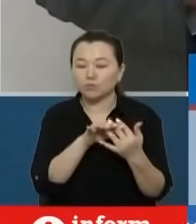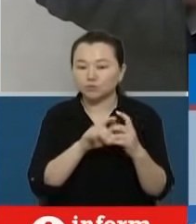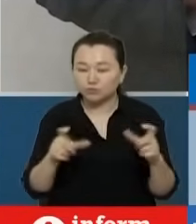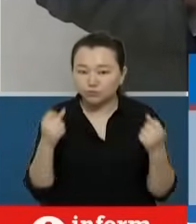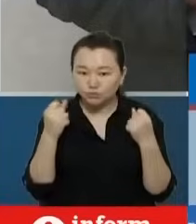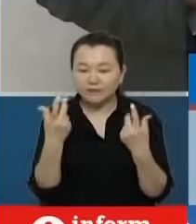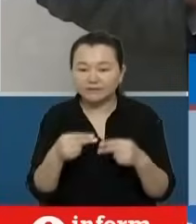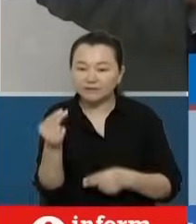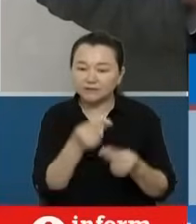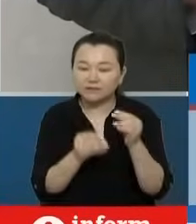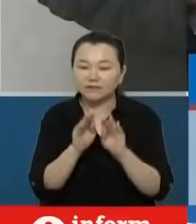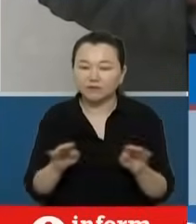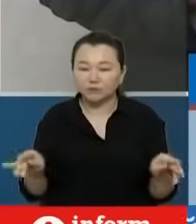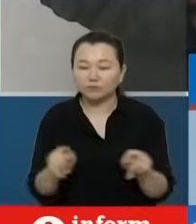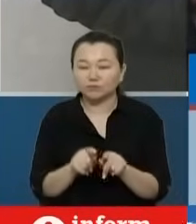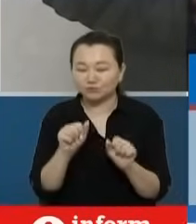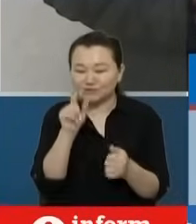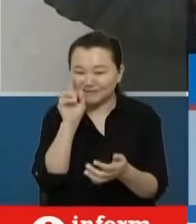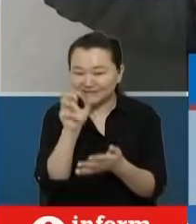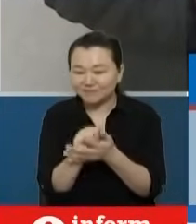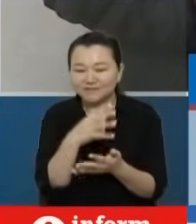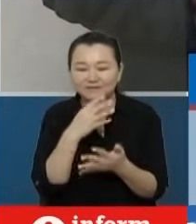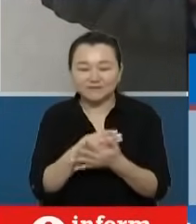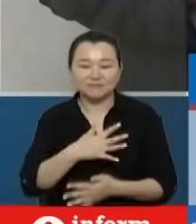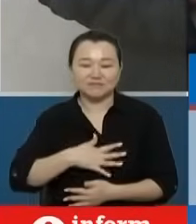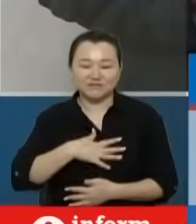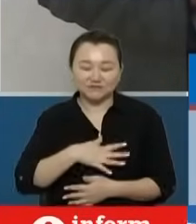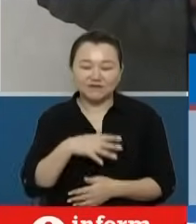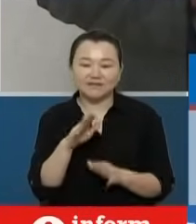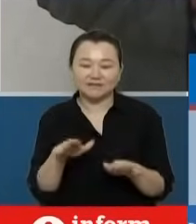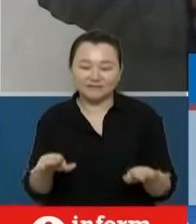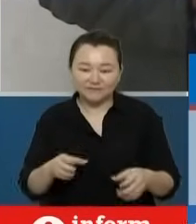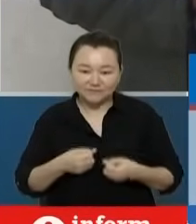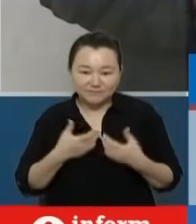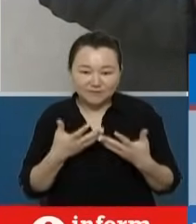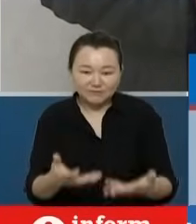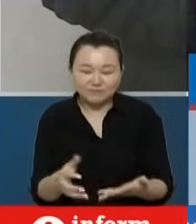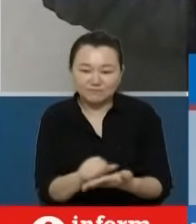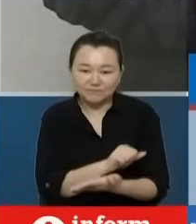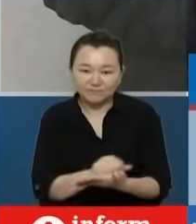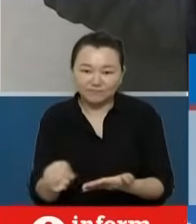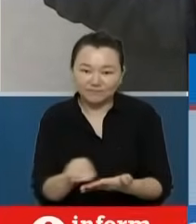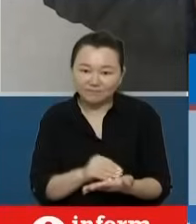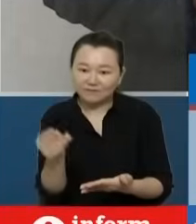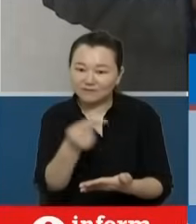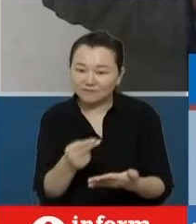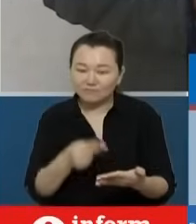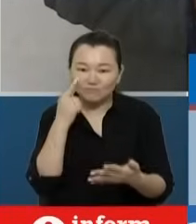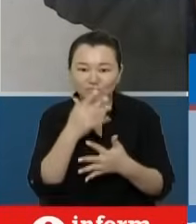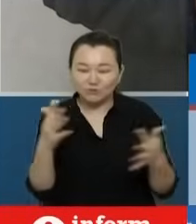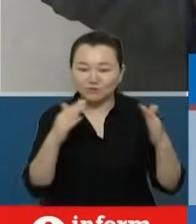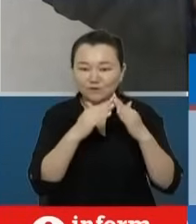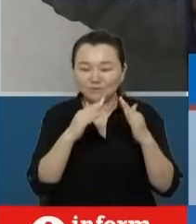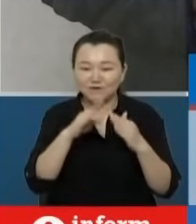вывесили рисунки детей, тоже можно заметить, что свои переживания ребята выплескивают на бумагу. Изображают в основном дома под